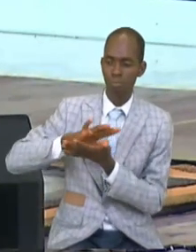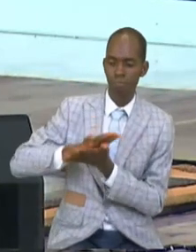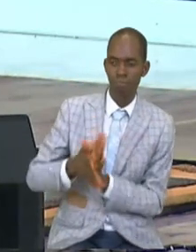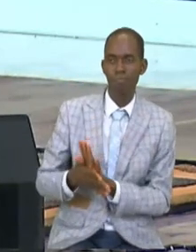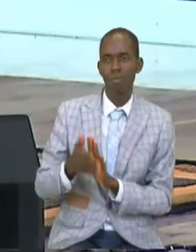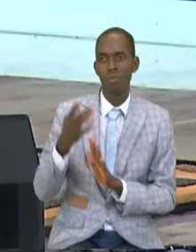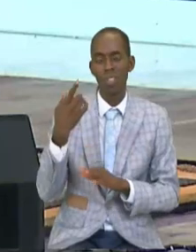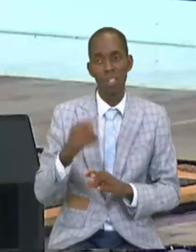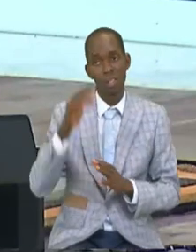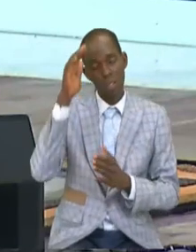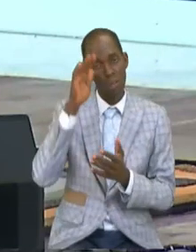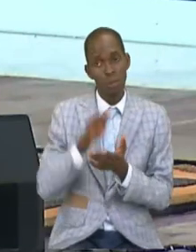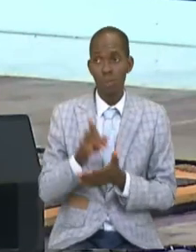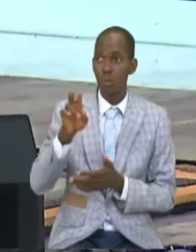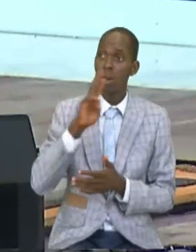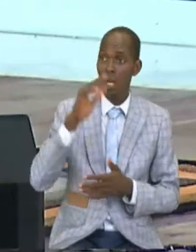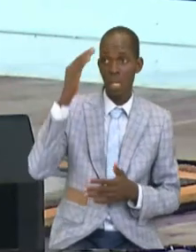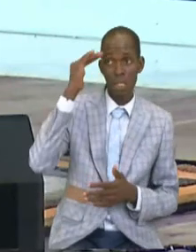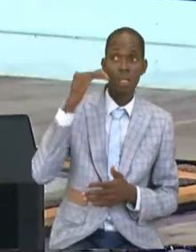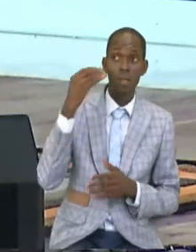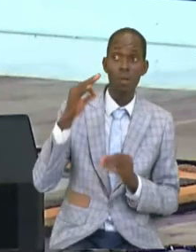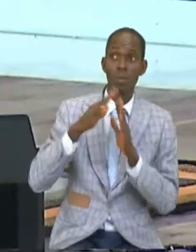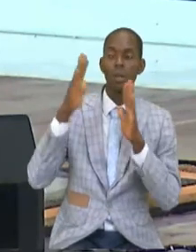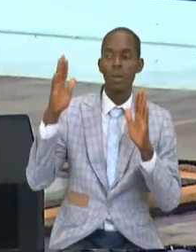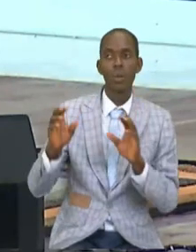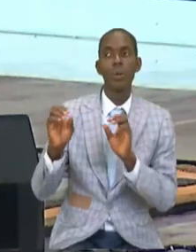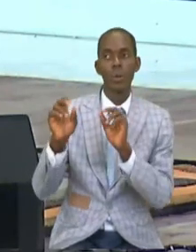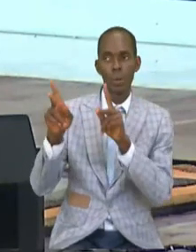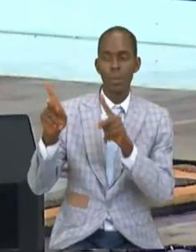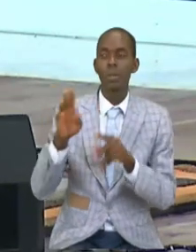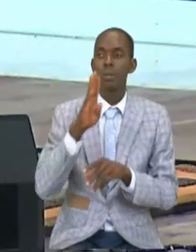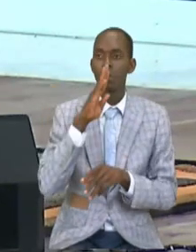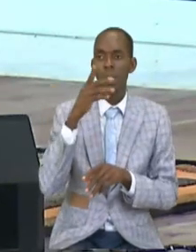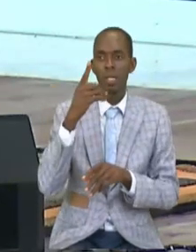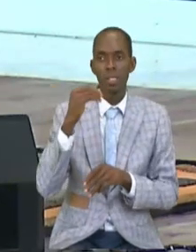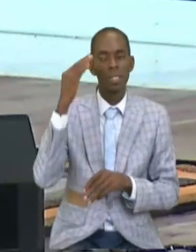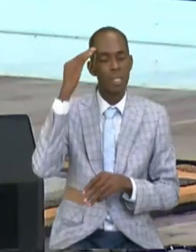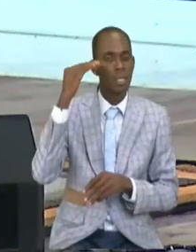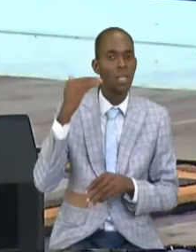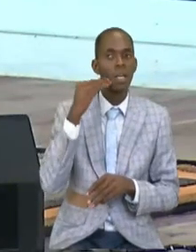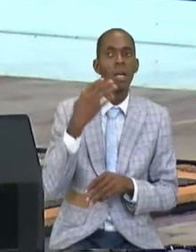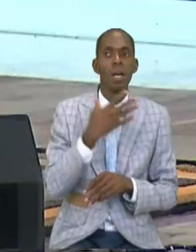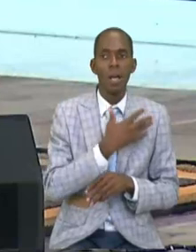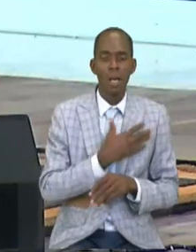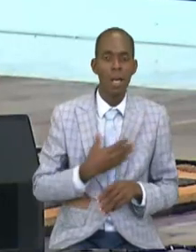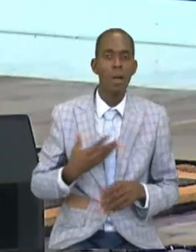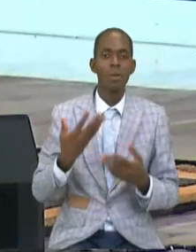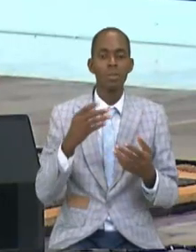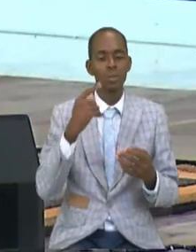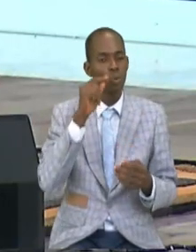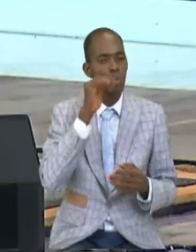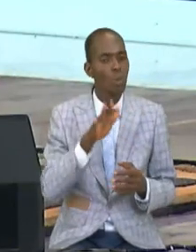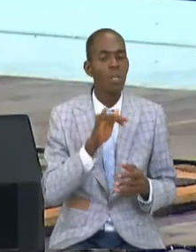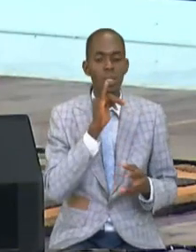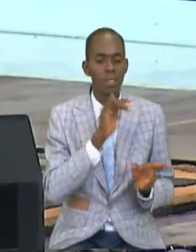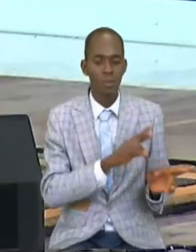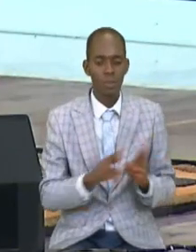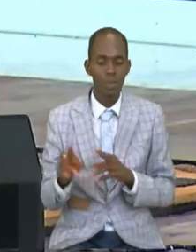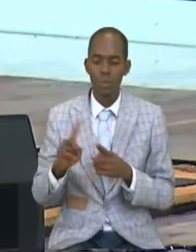qu'elle peut faire pour intimider le mari. Et tu es le chef de la famille, sois le chef, non? Et elle va essayer